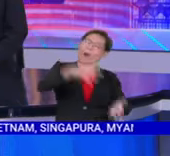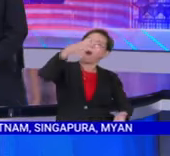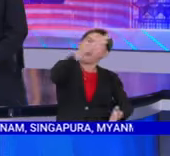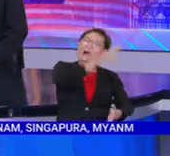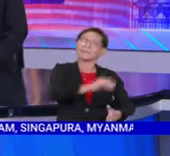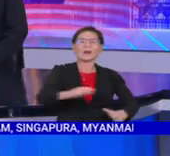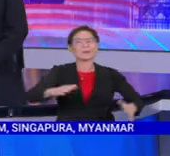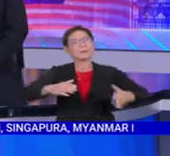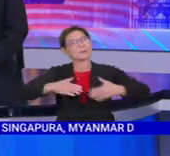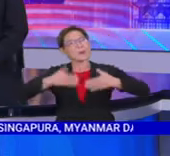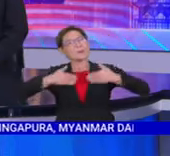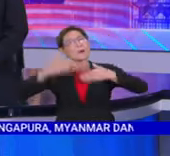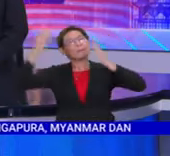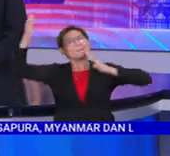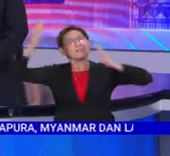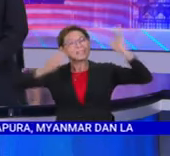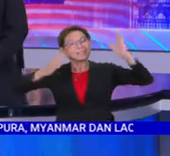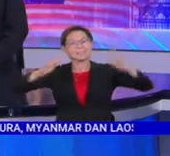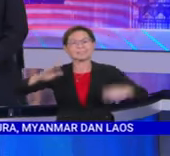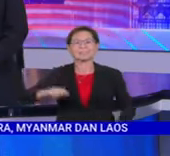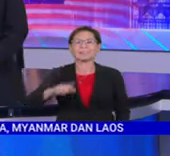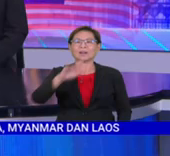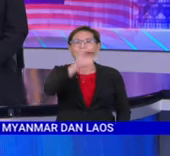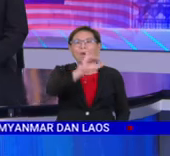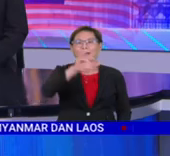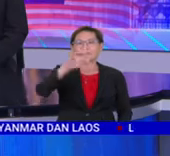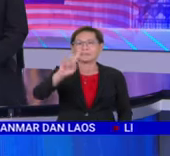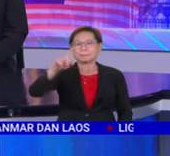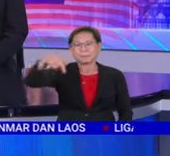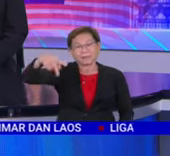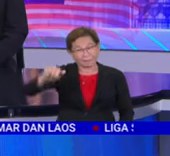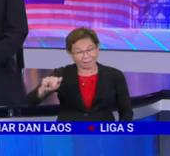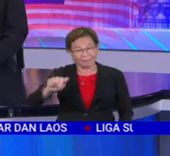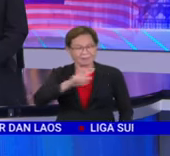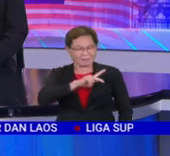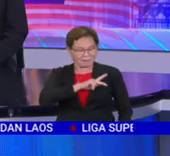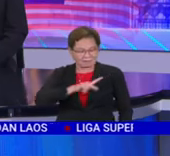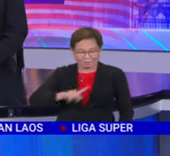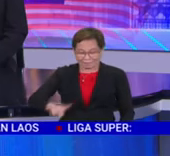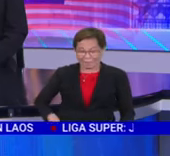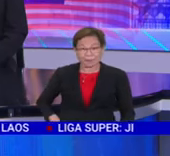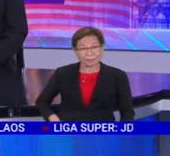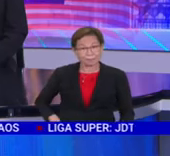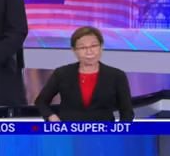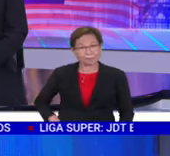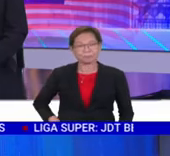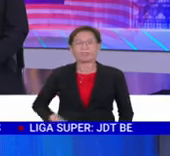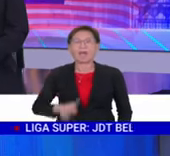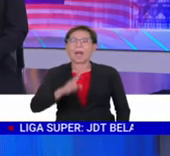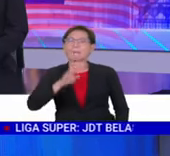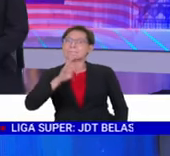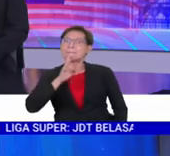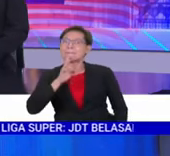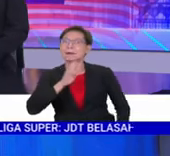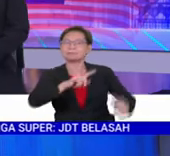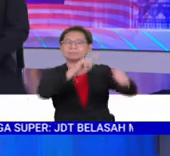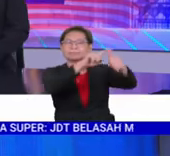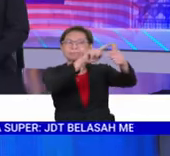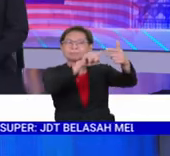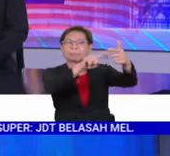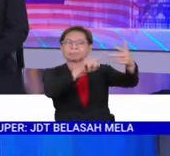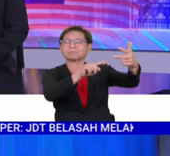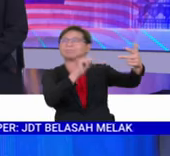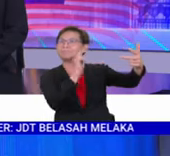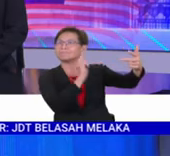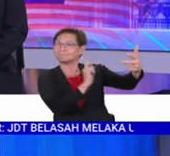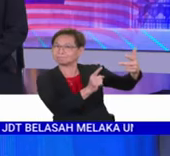dan kesejahteraan negara. Yang di-Pertuan Agong Al-Sultan Abdullah Riayatuddin Al-Mustafa Billah Shah bertitah, tiga perkara itu